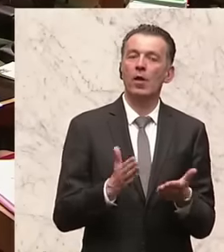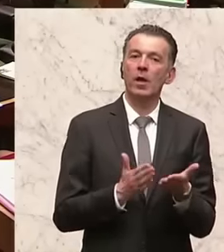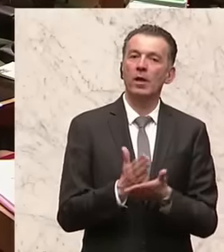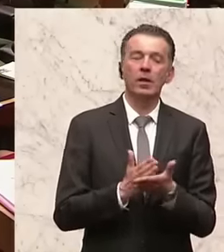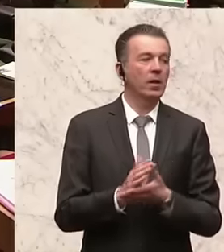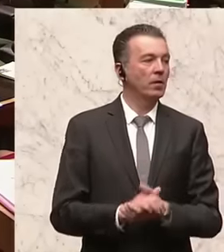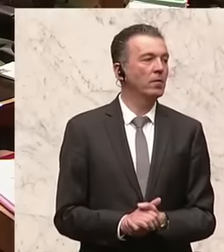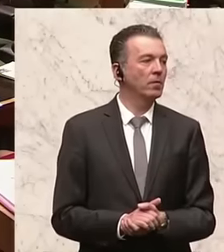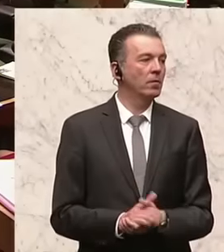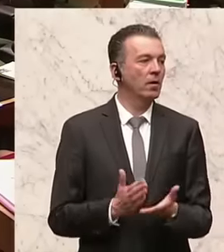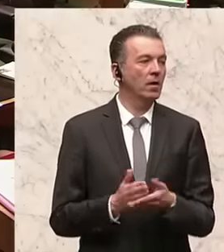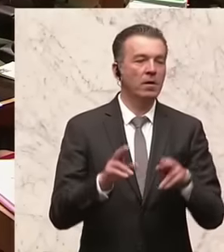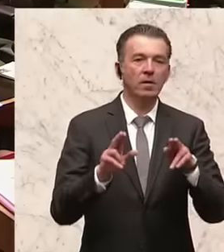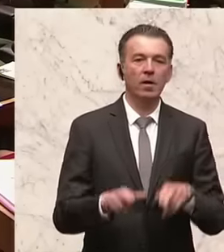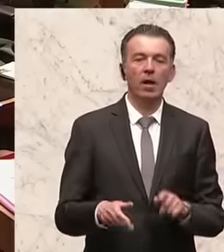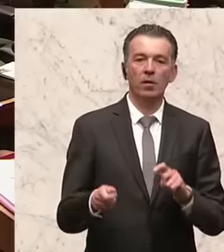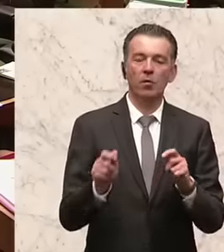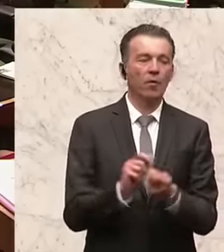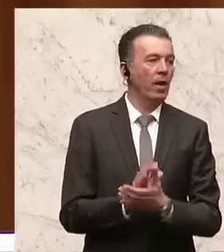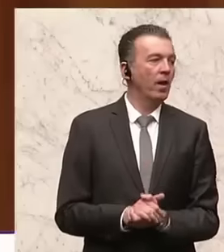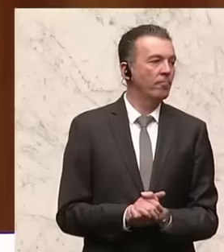öffentlichen Dienstes diese Dienstrechtsnovelle